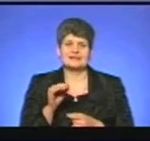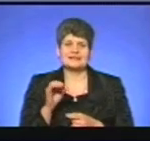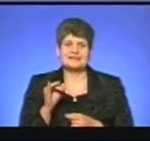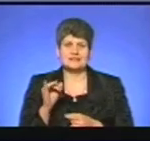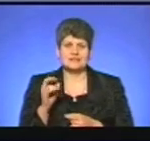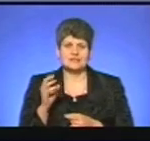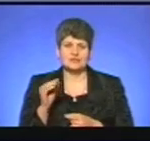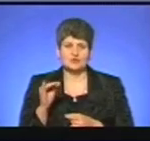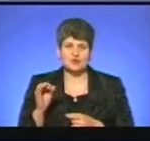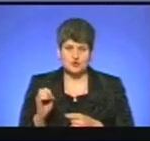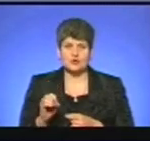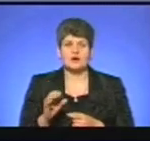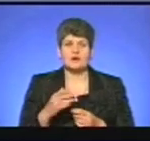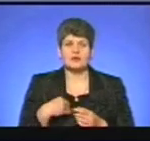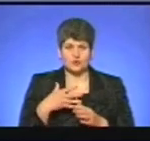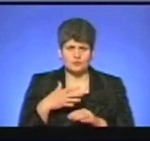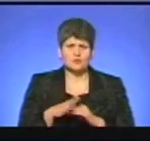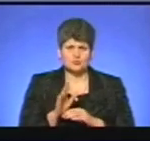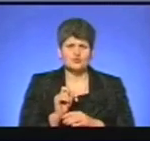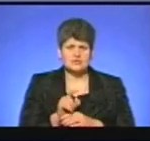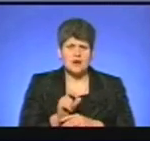але ви розумієте, що будуть замовляти...